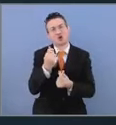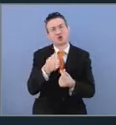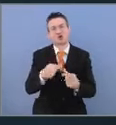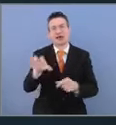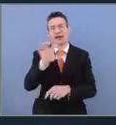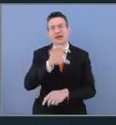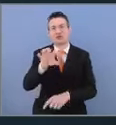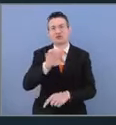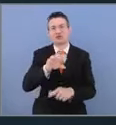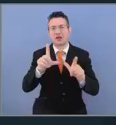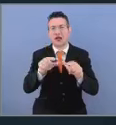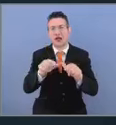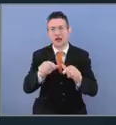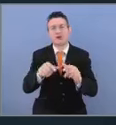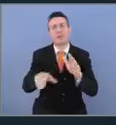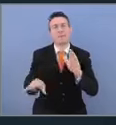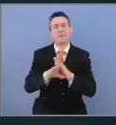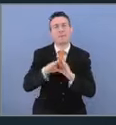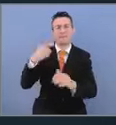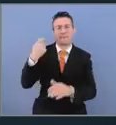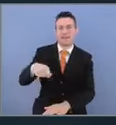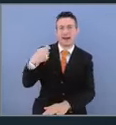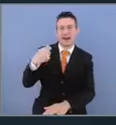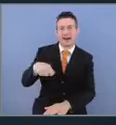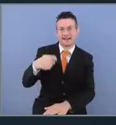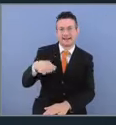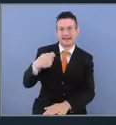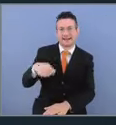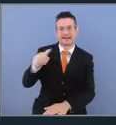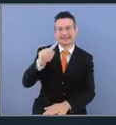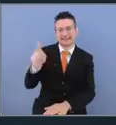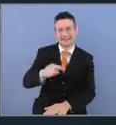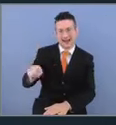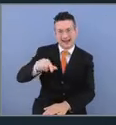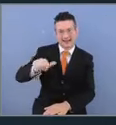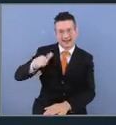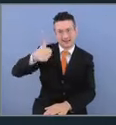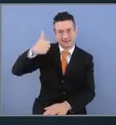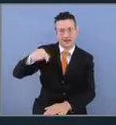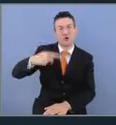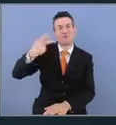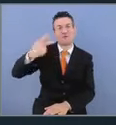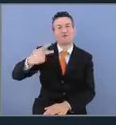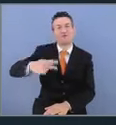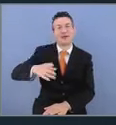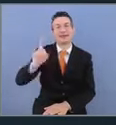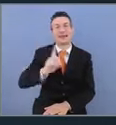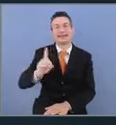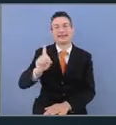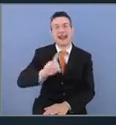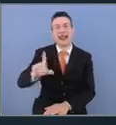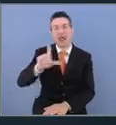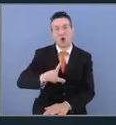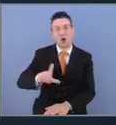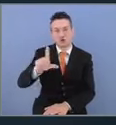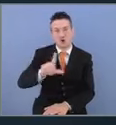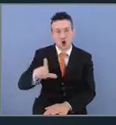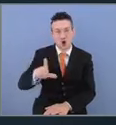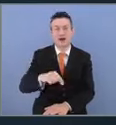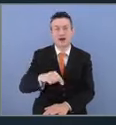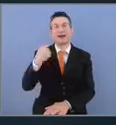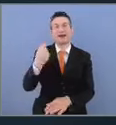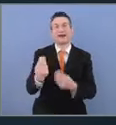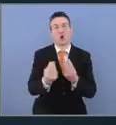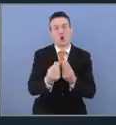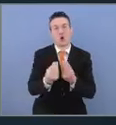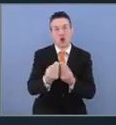partire dal presidente Zingaretti tra tutti e poi con il vicepresidente Daniele Leodori, con il mio collega che vedo anche lui collegato,